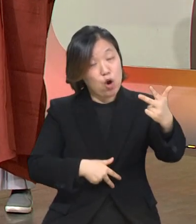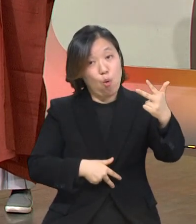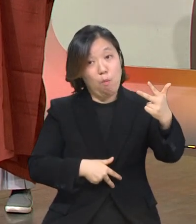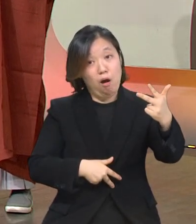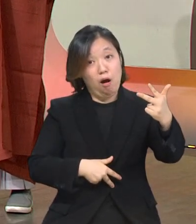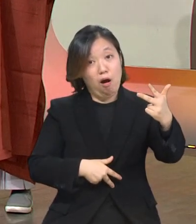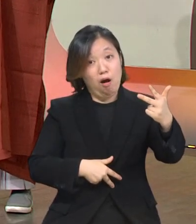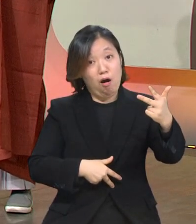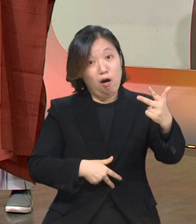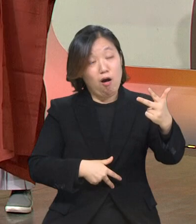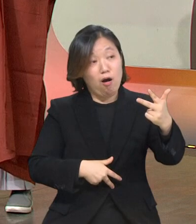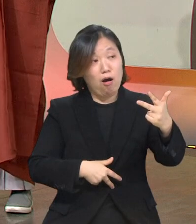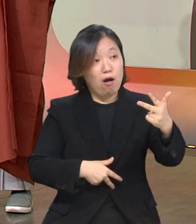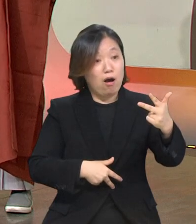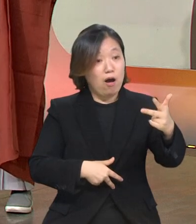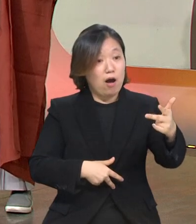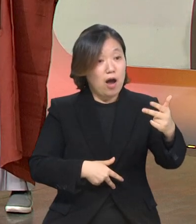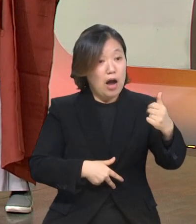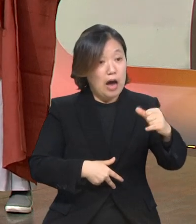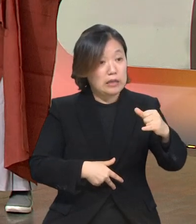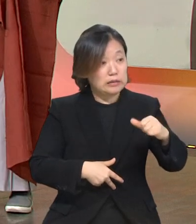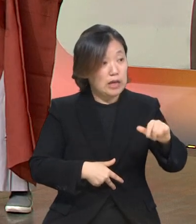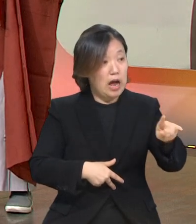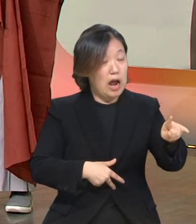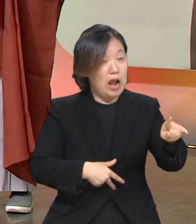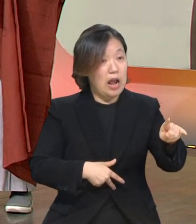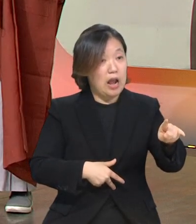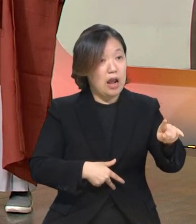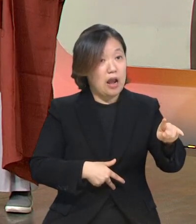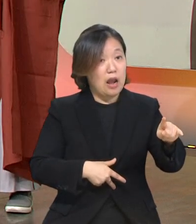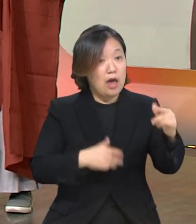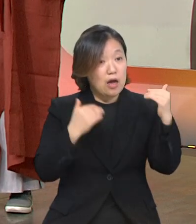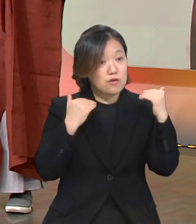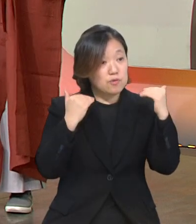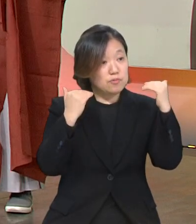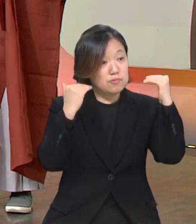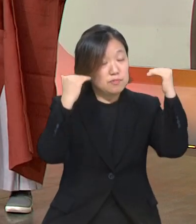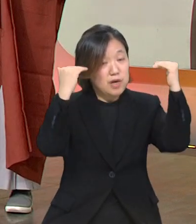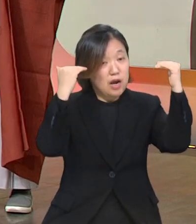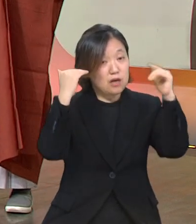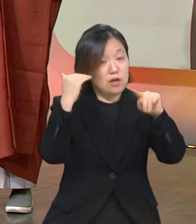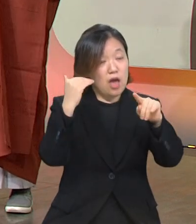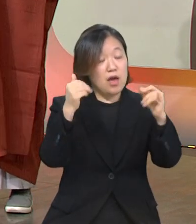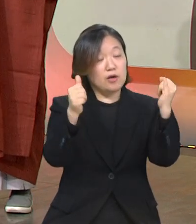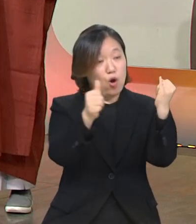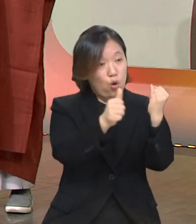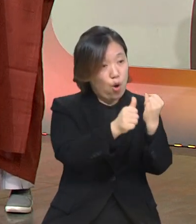점점점 장성하고 사회생활하고 장가가고 시집가고 직장생활하면서